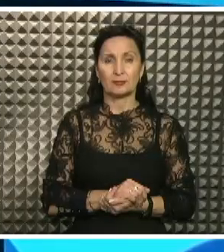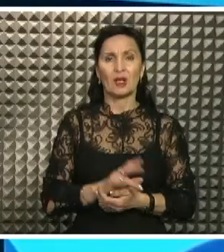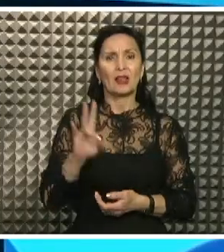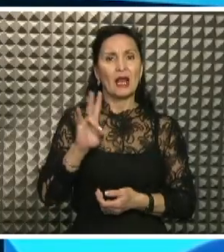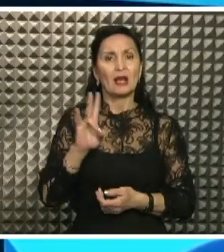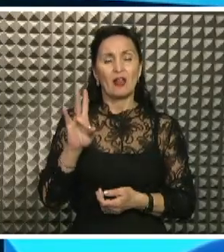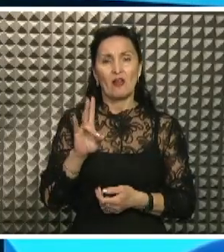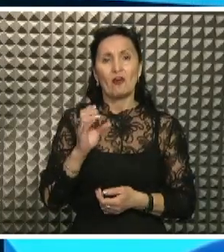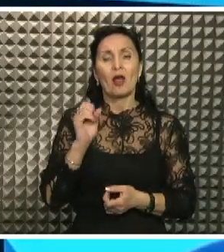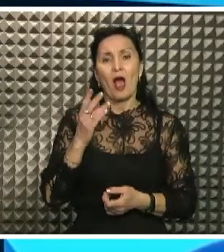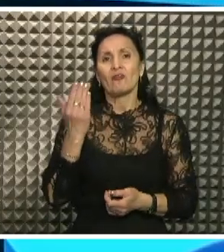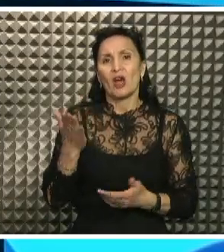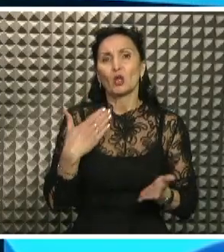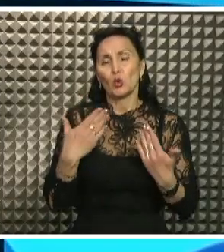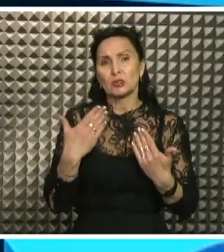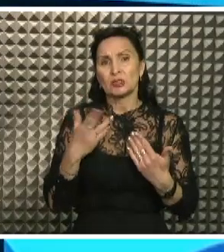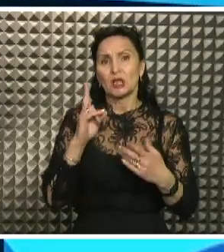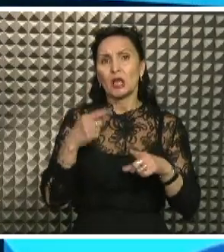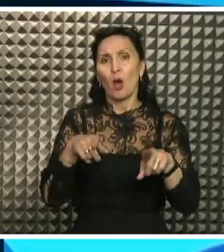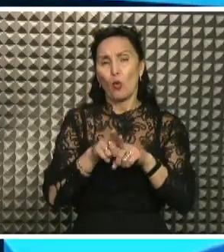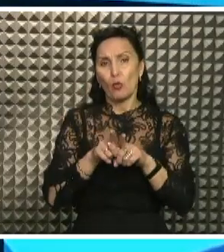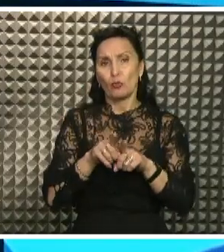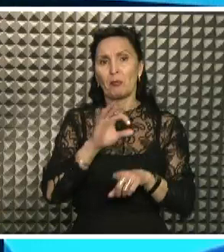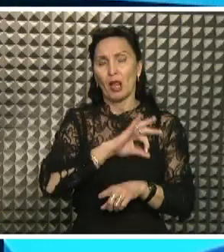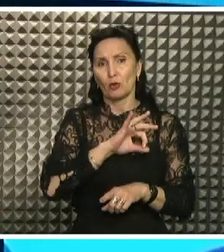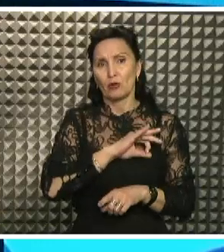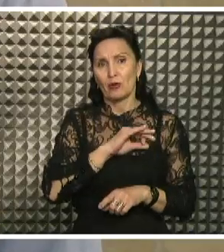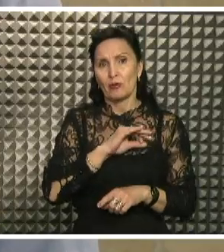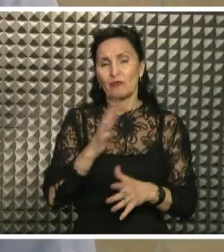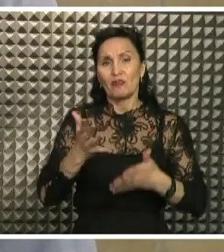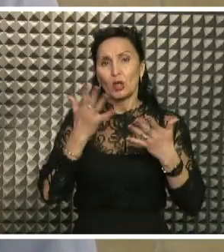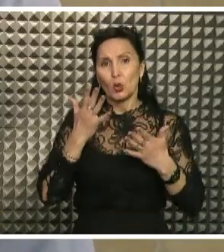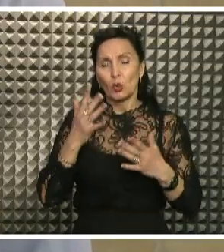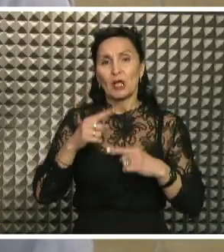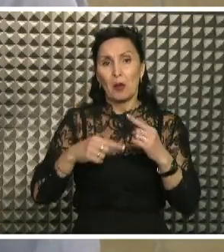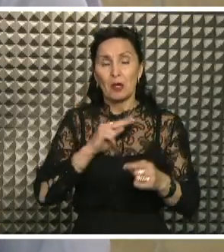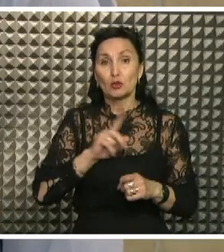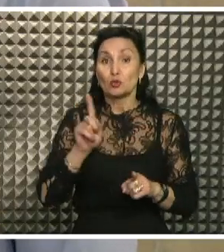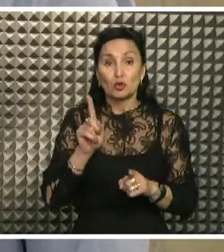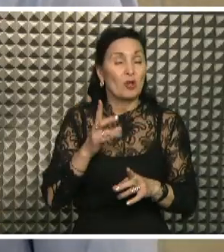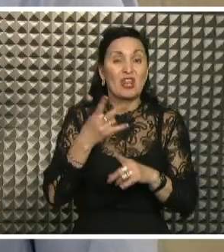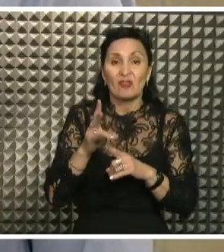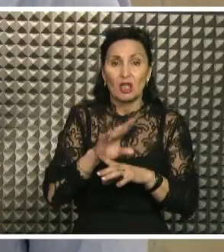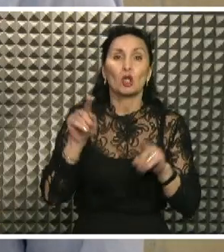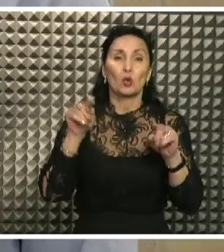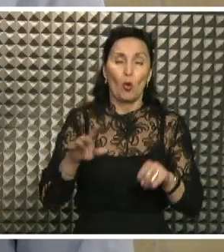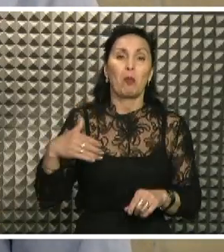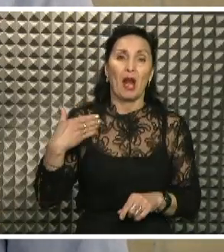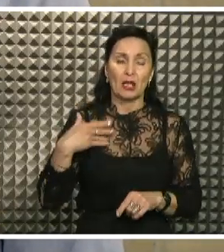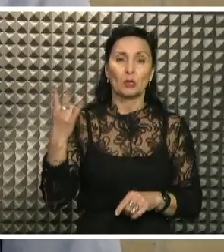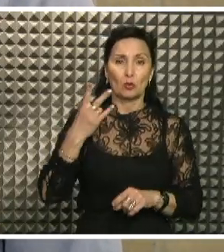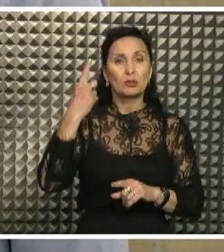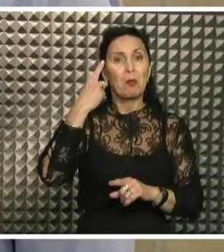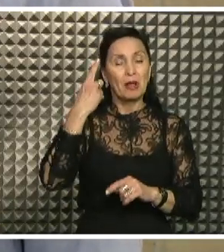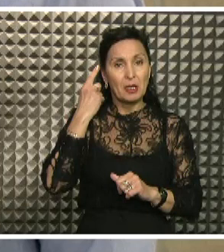Наталья Николаевна, ну как вот вы относитесь к такому методу, к фитотерапии? Все, что не вредит, то полезно. Можно четко